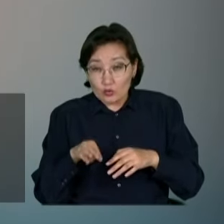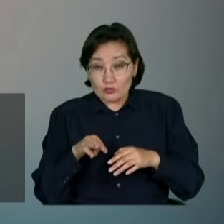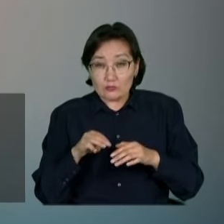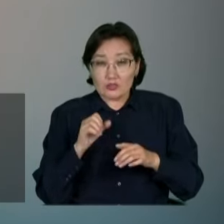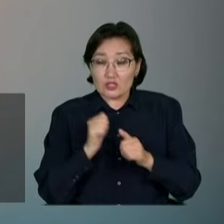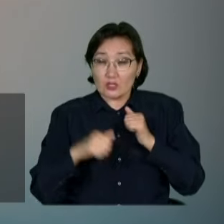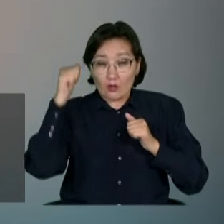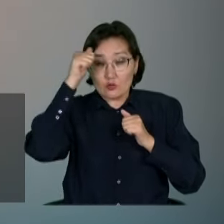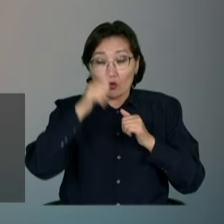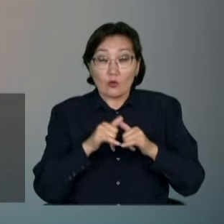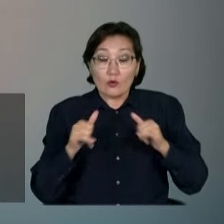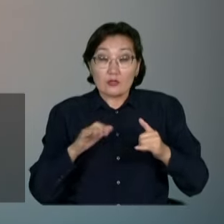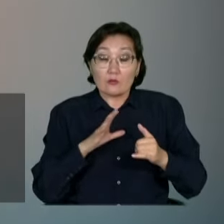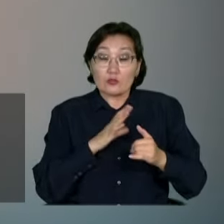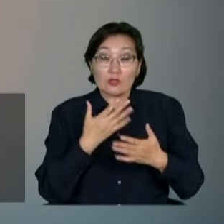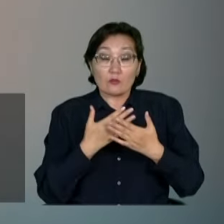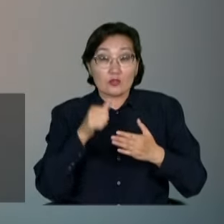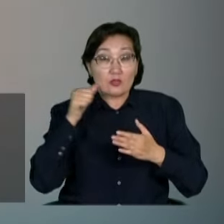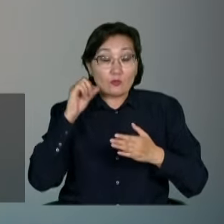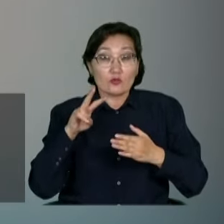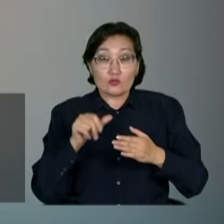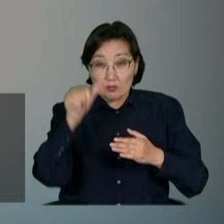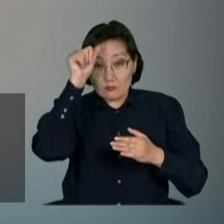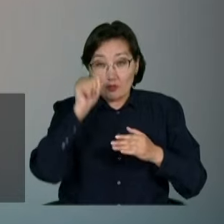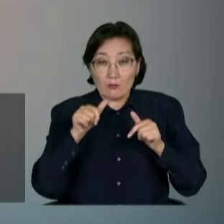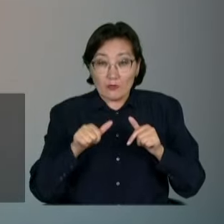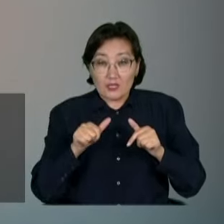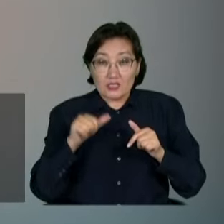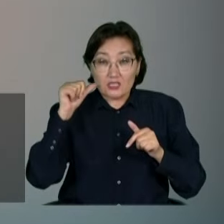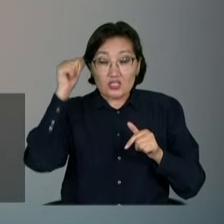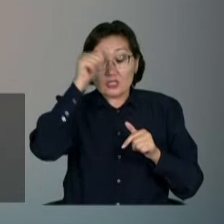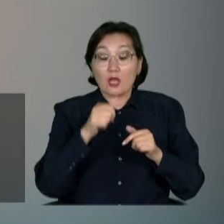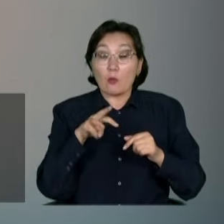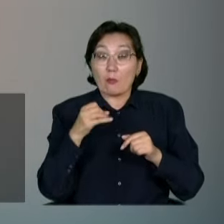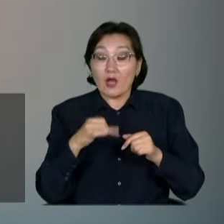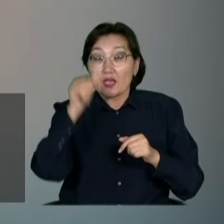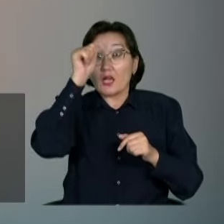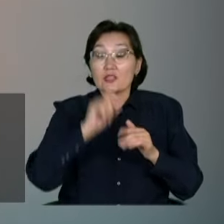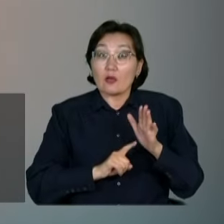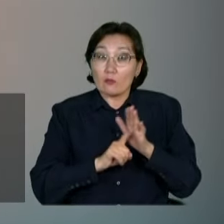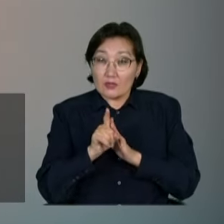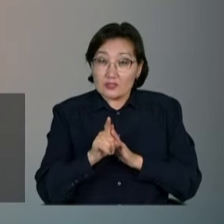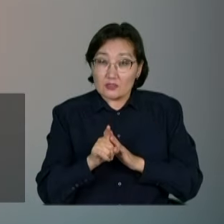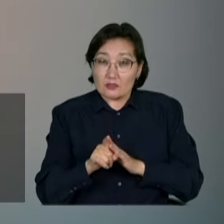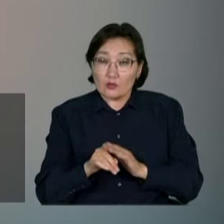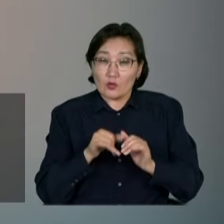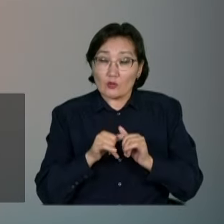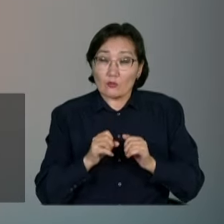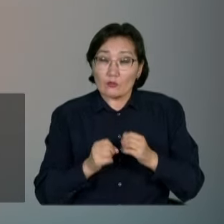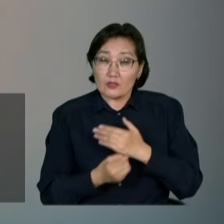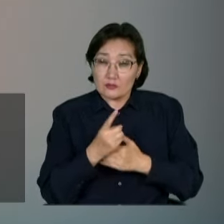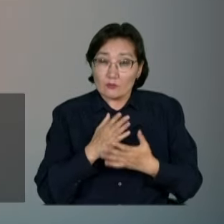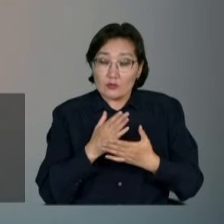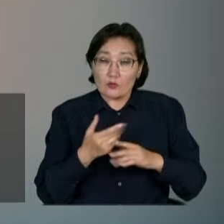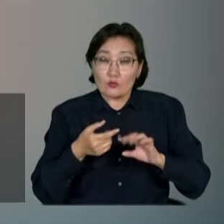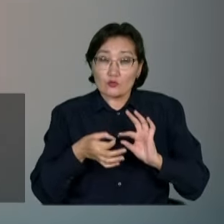келатыр. Мысалы, былтырғы уақытта июль айында шықса, биыл уже май айында шағып атыр. Сондықтан бұл енді өте бір күрделі мәселе, алдын